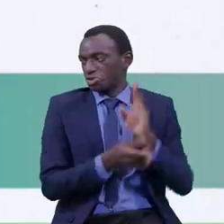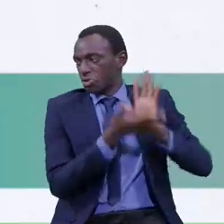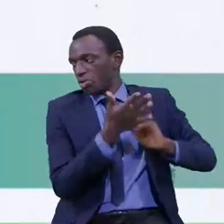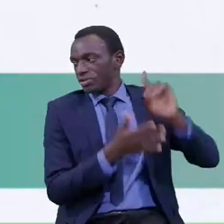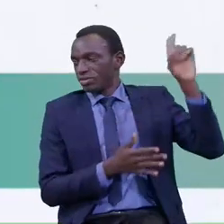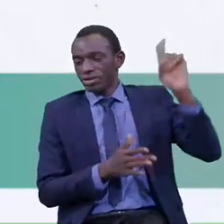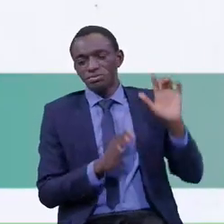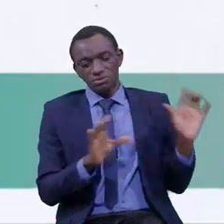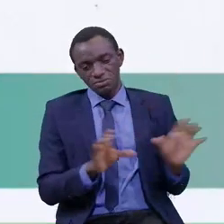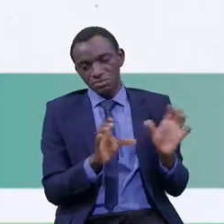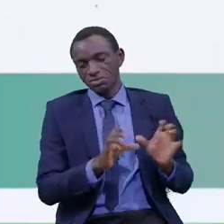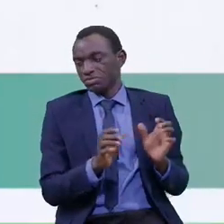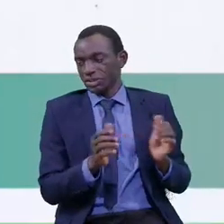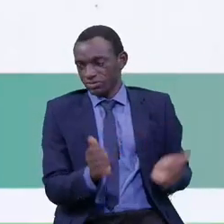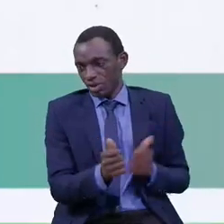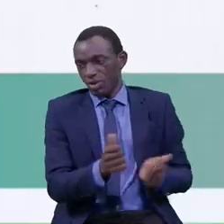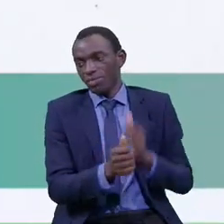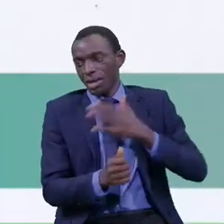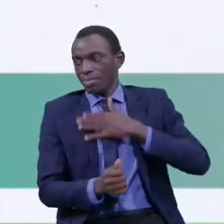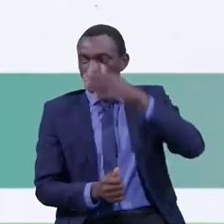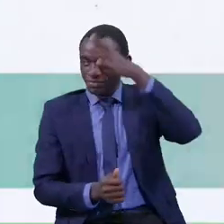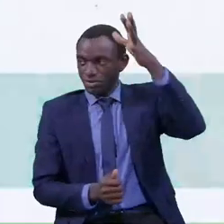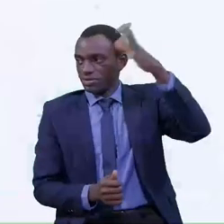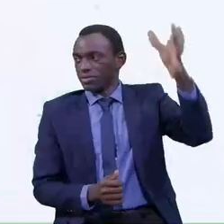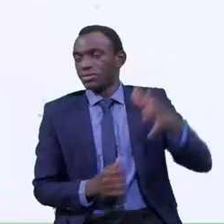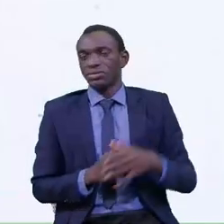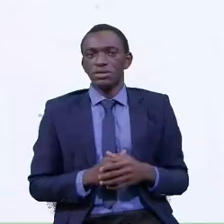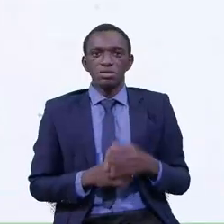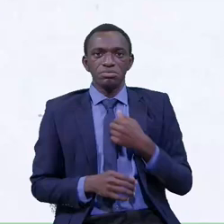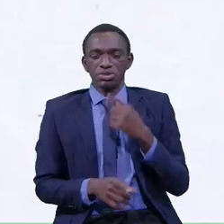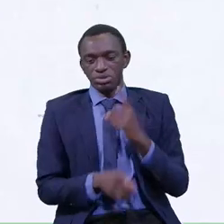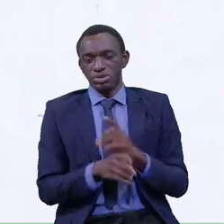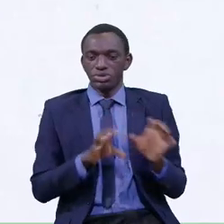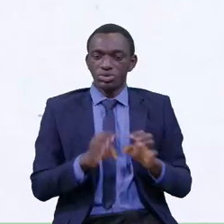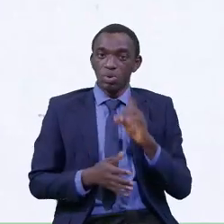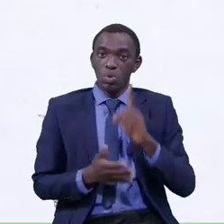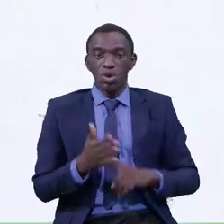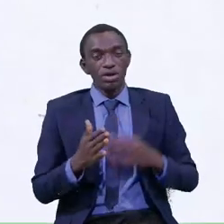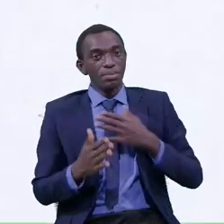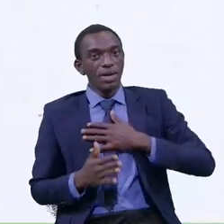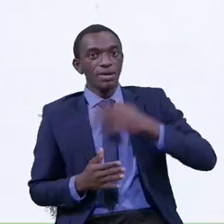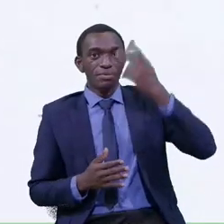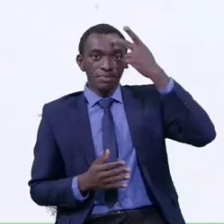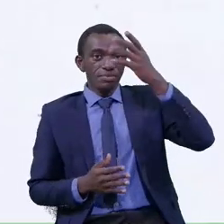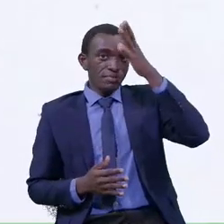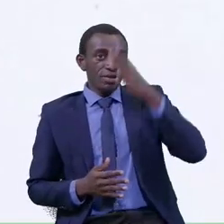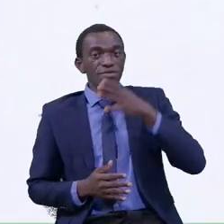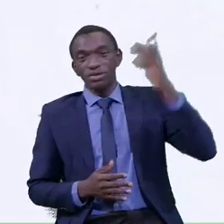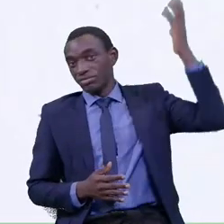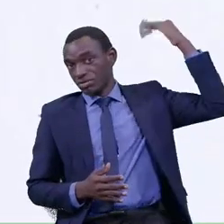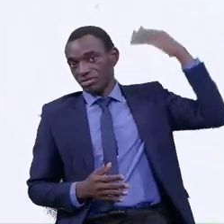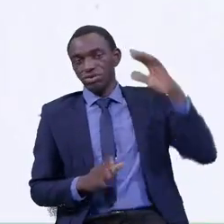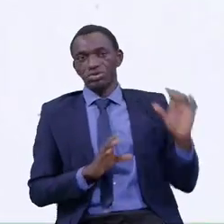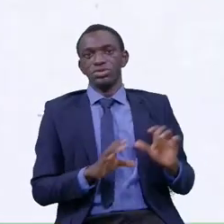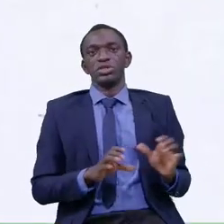Et moi aussi, comme enfant, j'ai copié papa. Et j'ai copié mon papa. Comme ils étaient